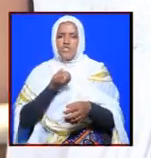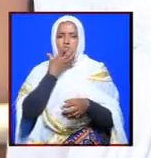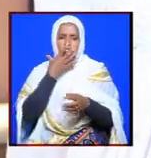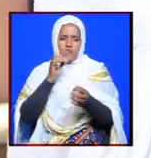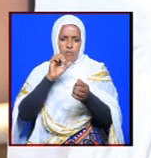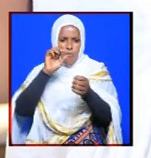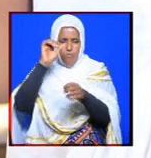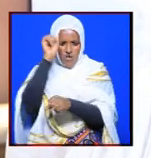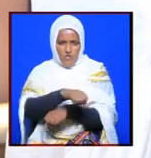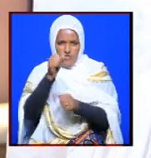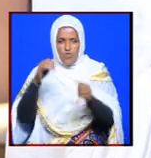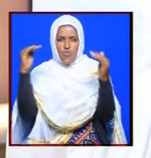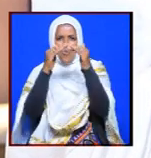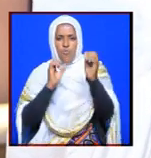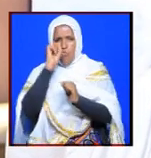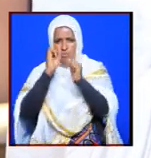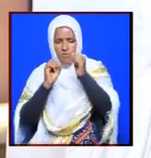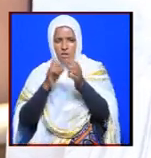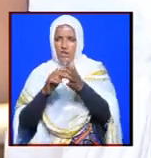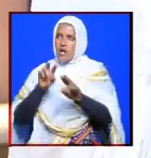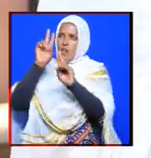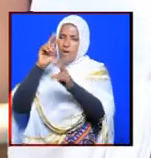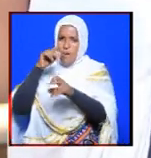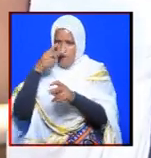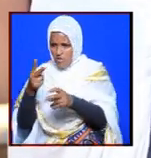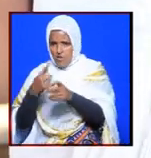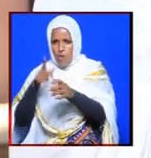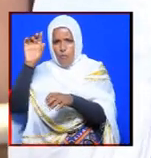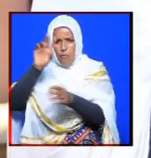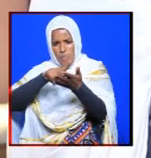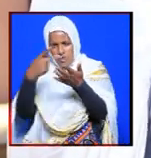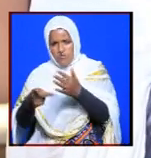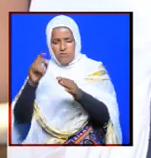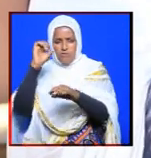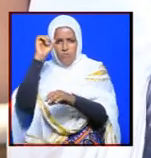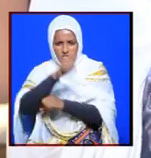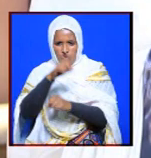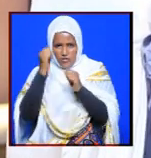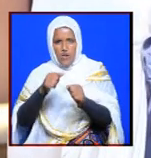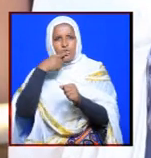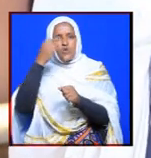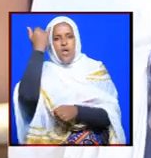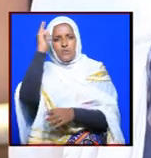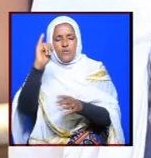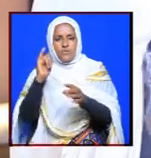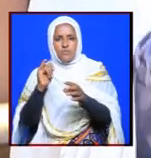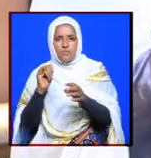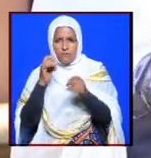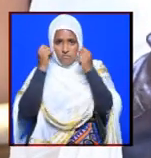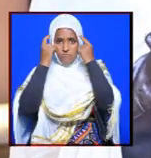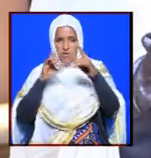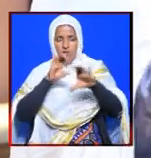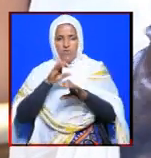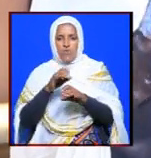ነጭን ማሸነፍ ይችላል፣ እኩል መዋጋት ብቻ ሳይሆን ቀና ብሎ ማየት ብቻ ሳይሆን ከዛ አልፎ ማሸነፍ ይችላል የሚለውን ሀሳብ